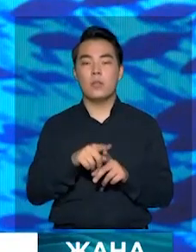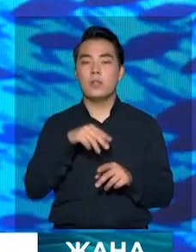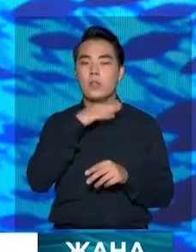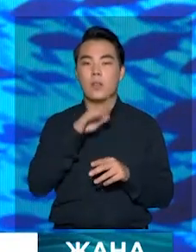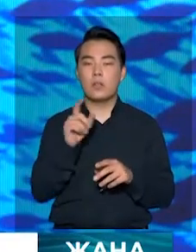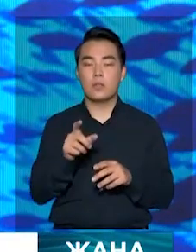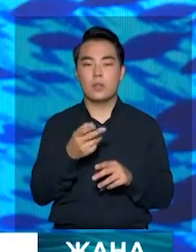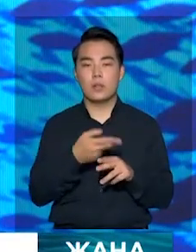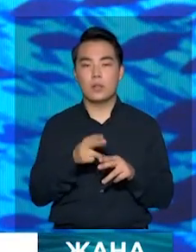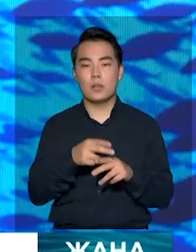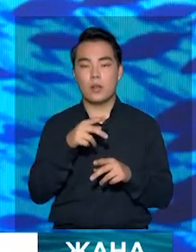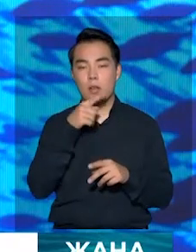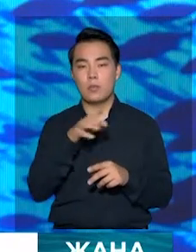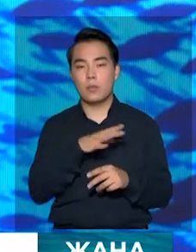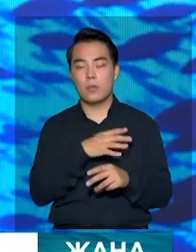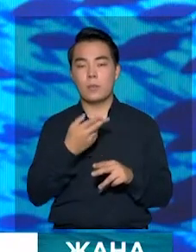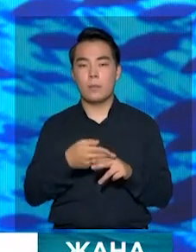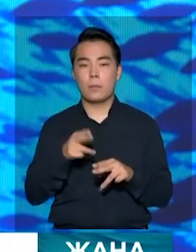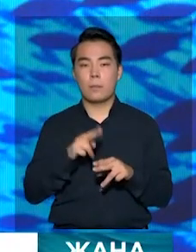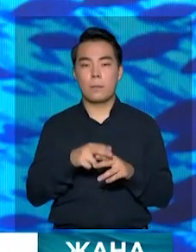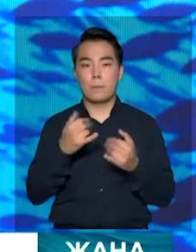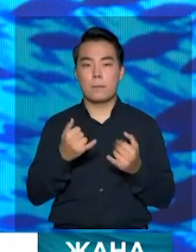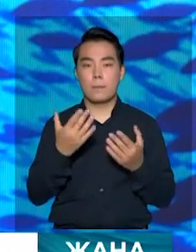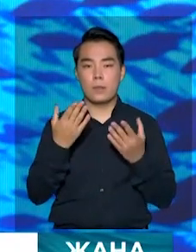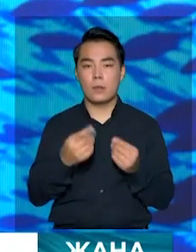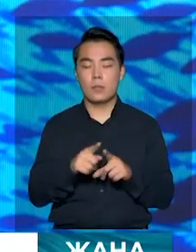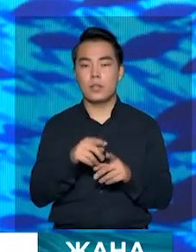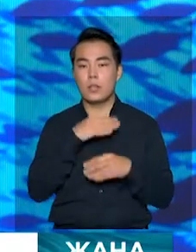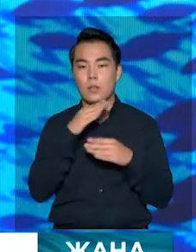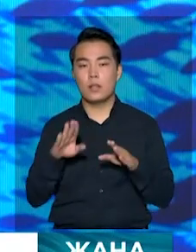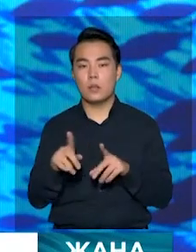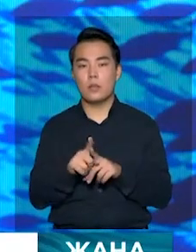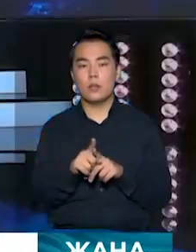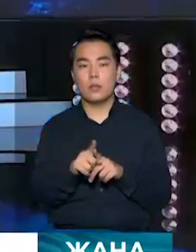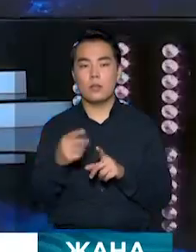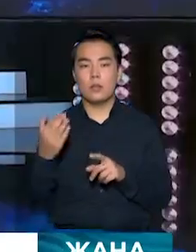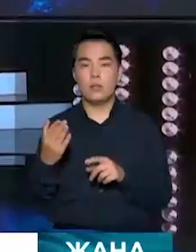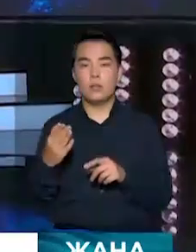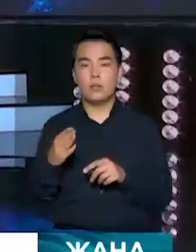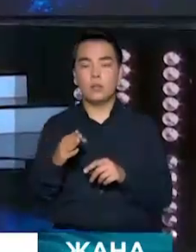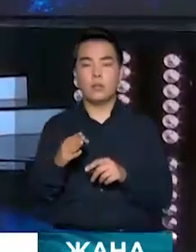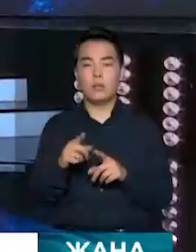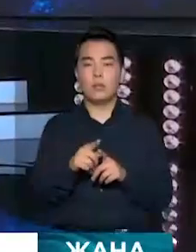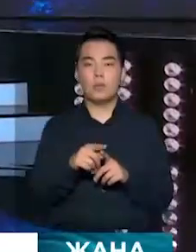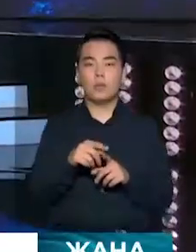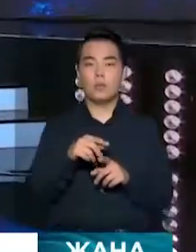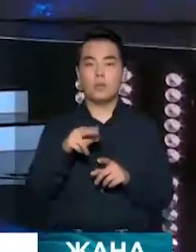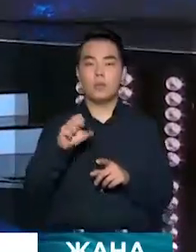өтті. Қазіргі кезде кадр тапшылығы, мынау ихтиопатолог деген мамандық